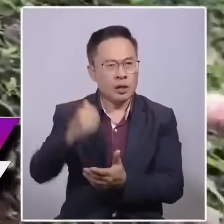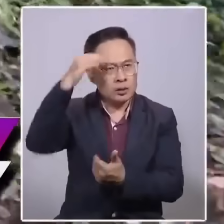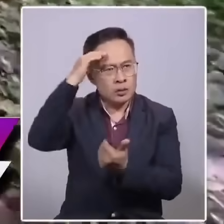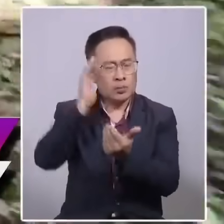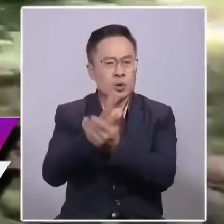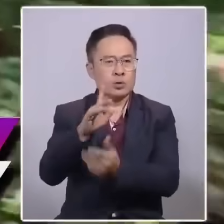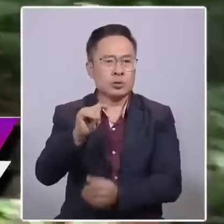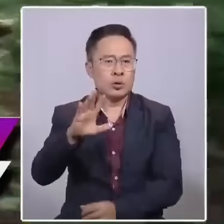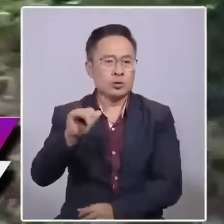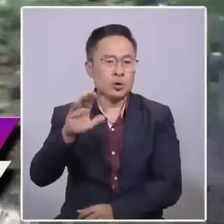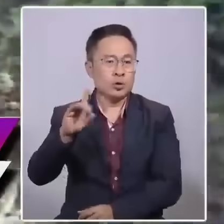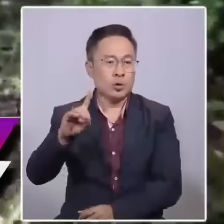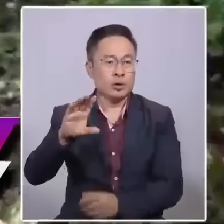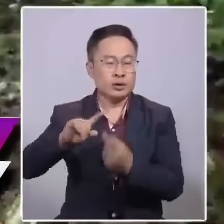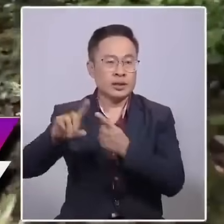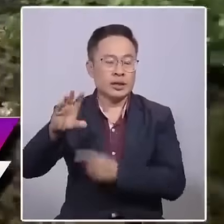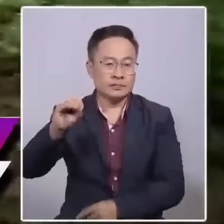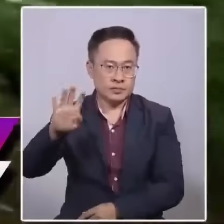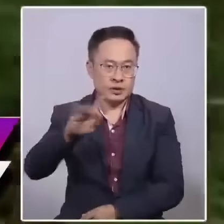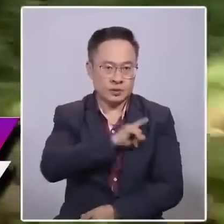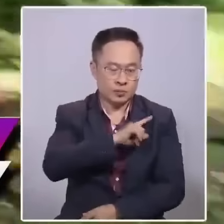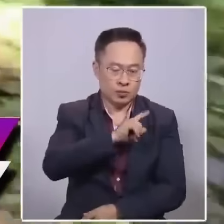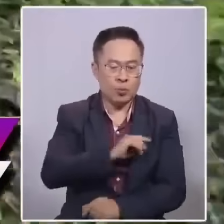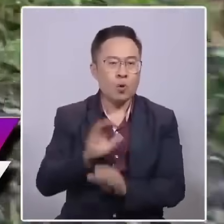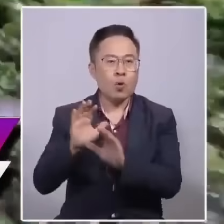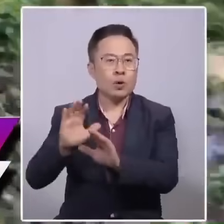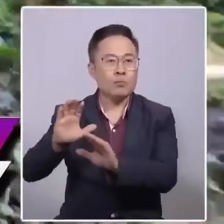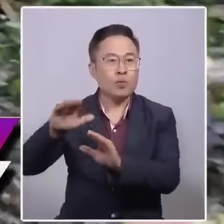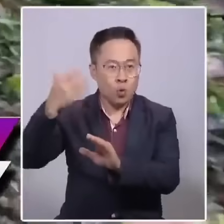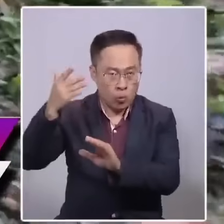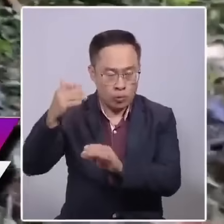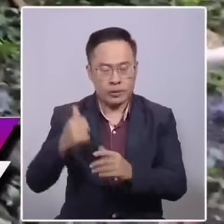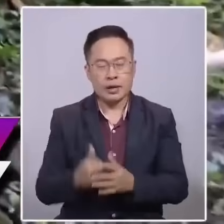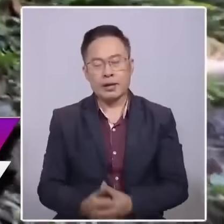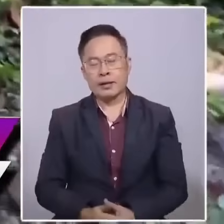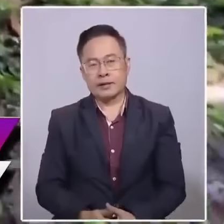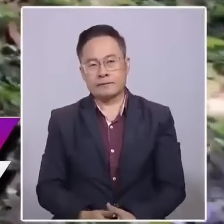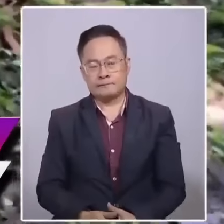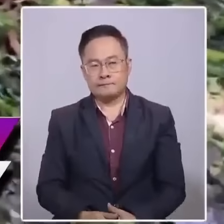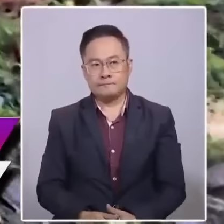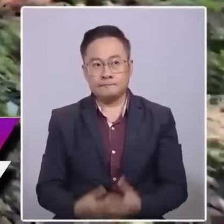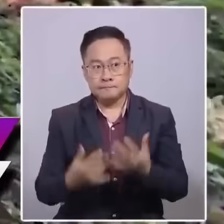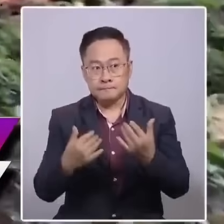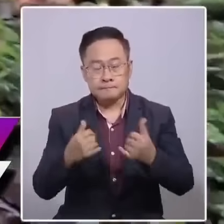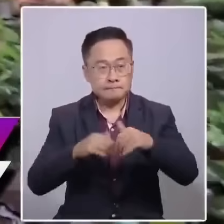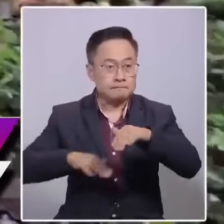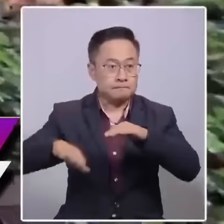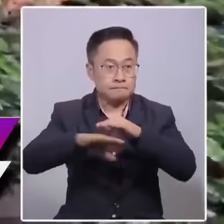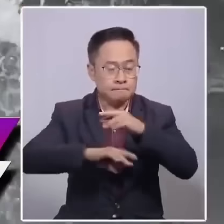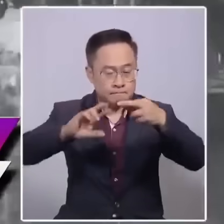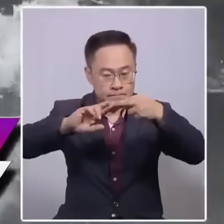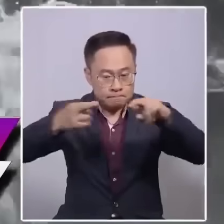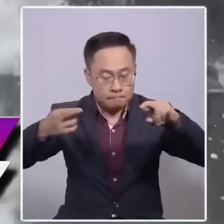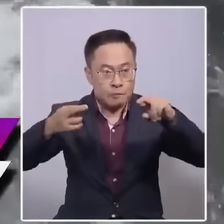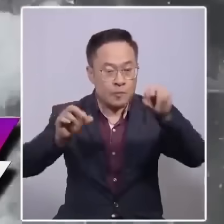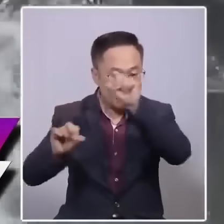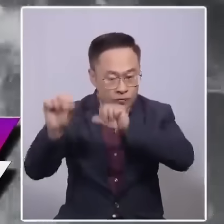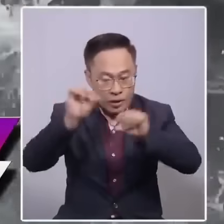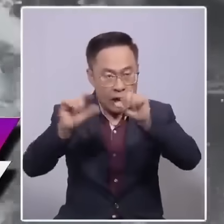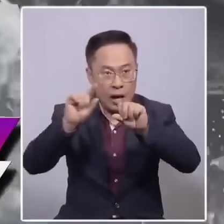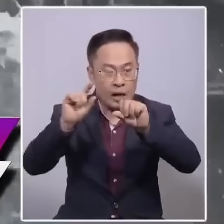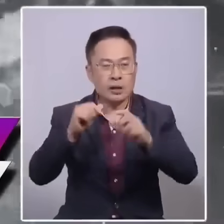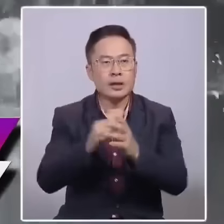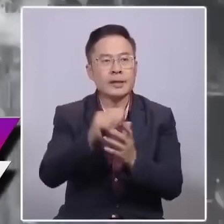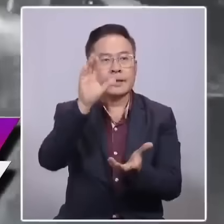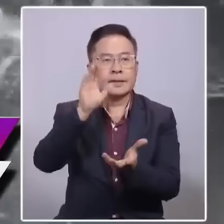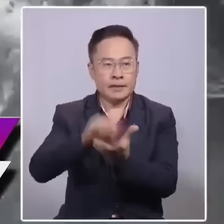ไปตั้งฐานปฏิบัติการไล่ล่าแป้งนาโหนดใกล้้ๆกันกับพื้นที่จุดปะทะนั้นส่วนหลักฐานทางนิติวิทยาศาสตร์ครับเอาลง